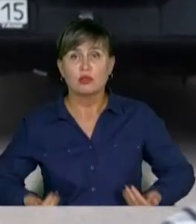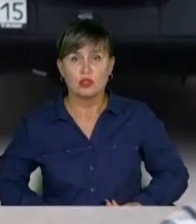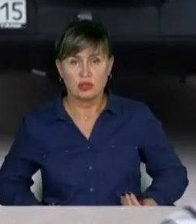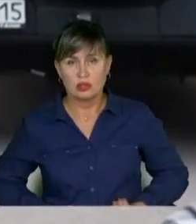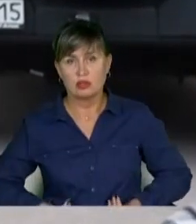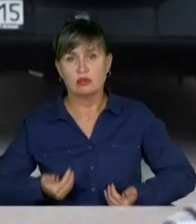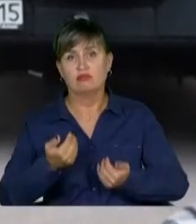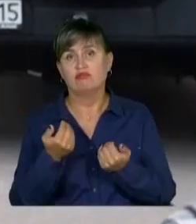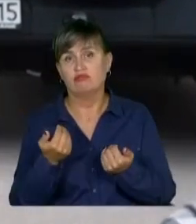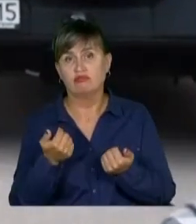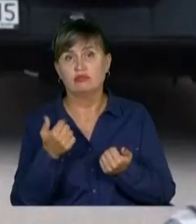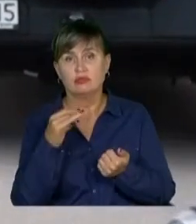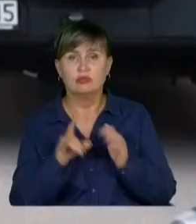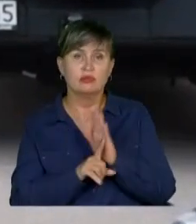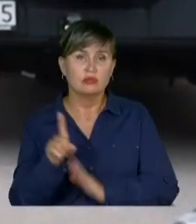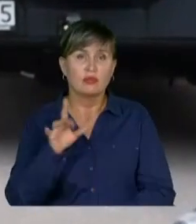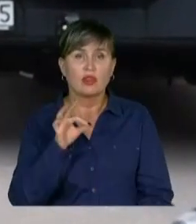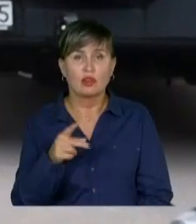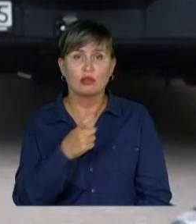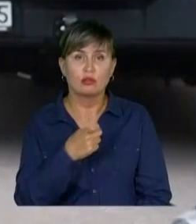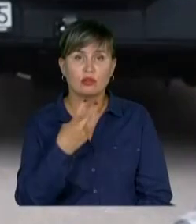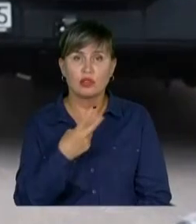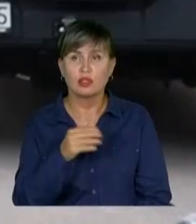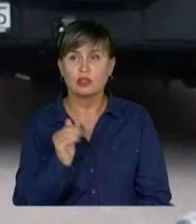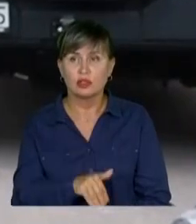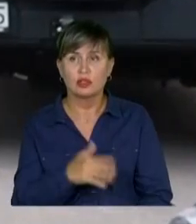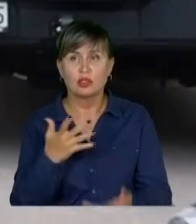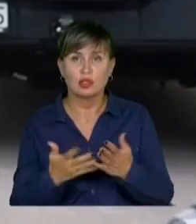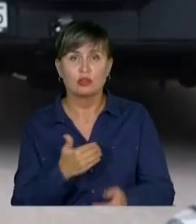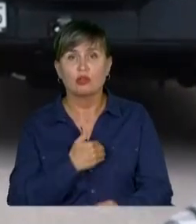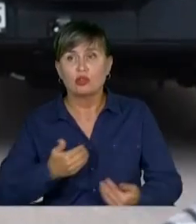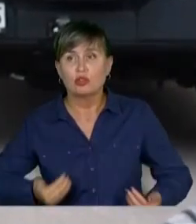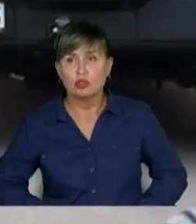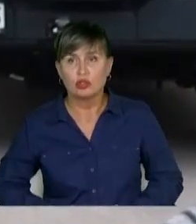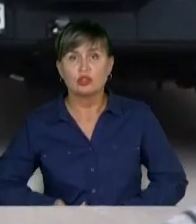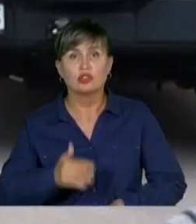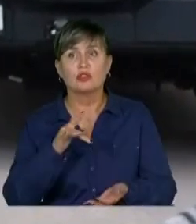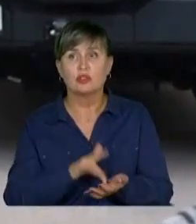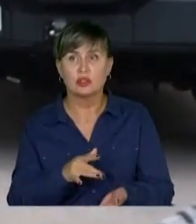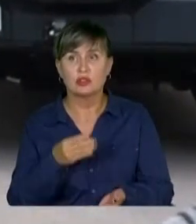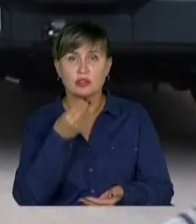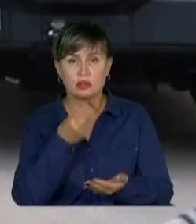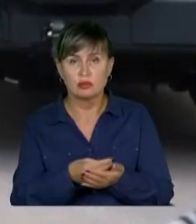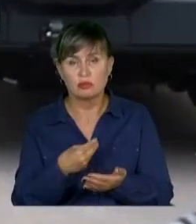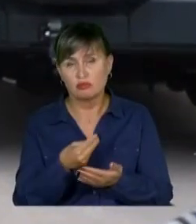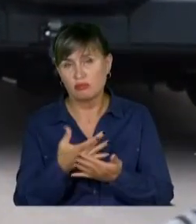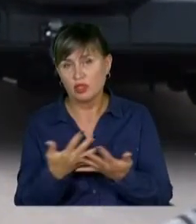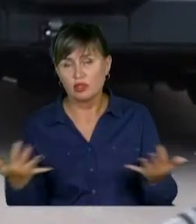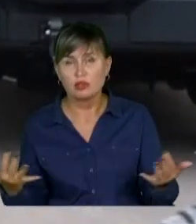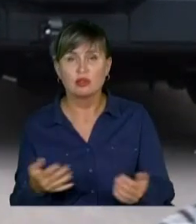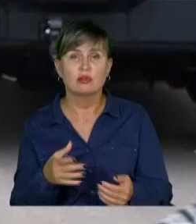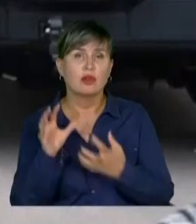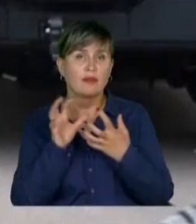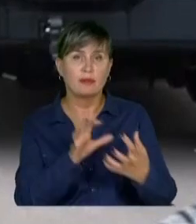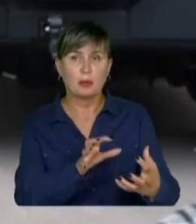деньги за съем, начиная от 120 тысяч, если ты хочешь жить в центре, цены на продукты питания,